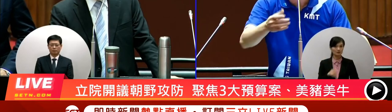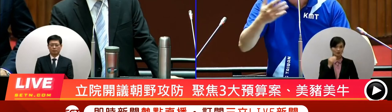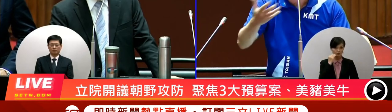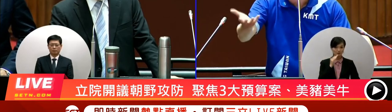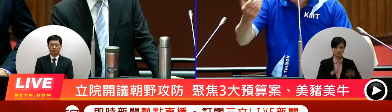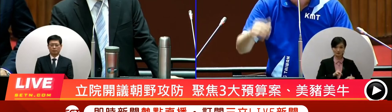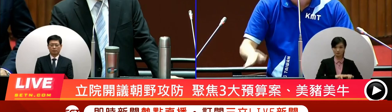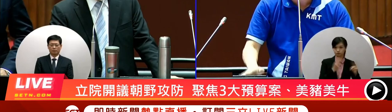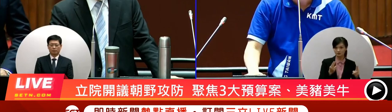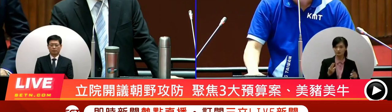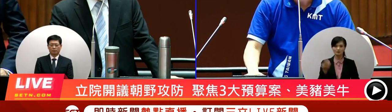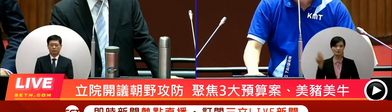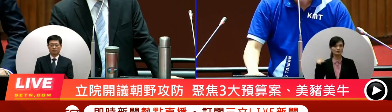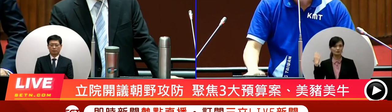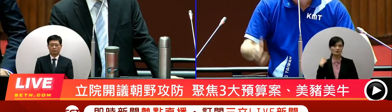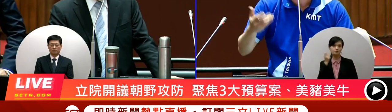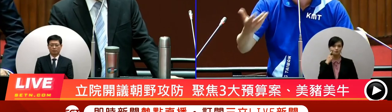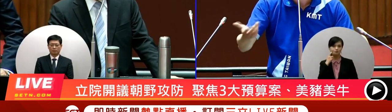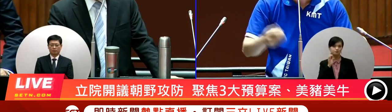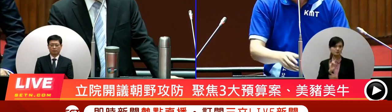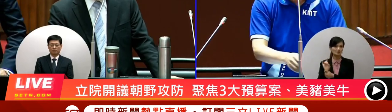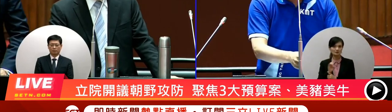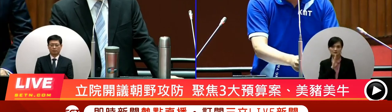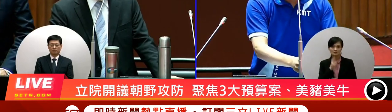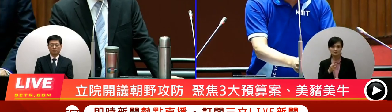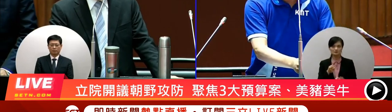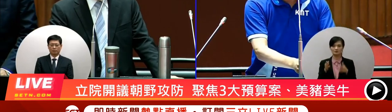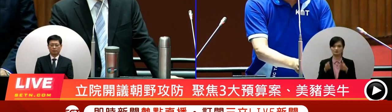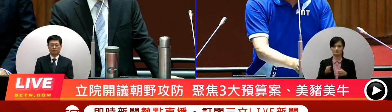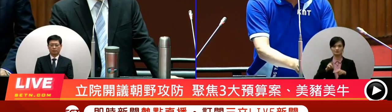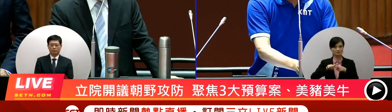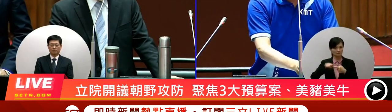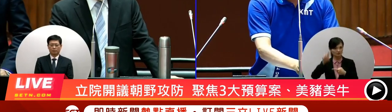言论就是不实言论嘛，从他道歉吧。